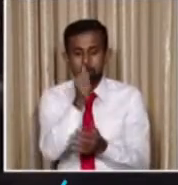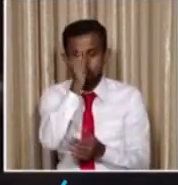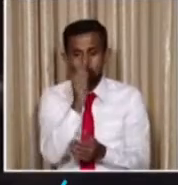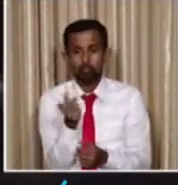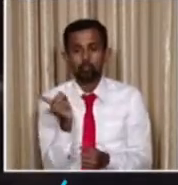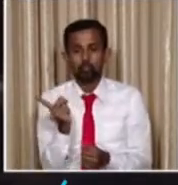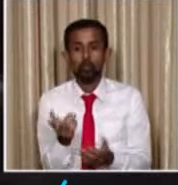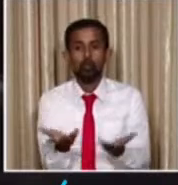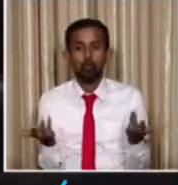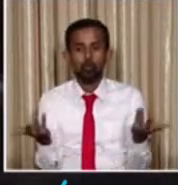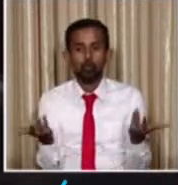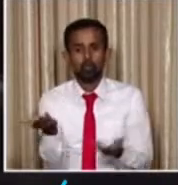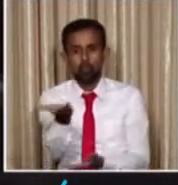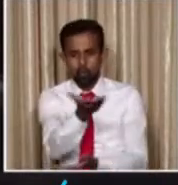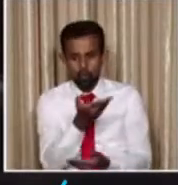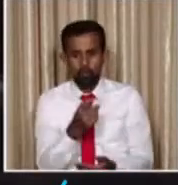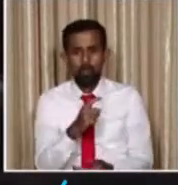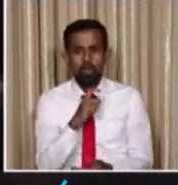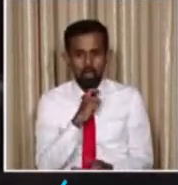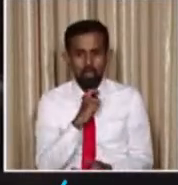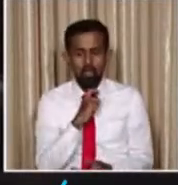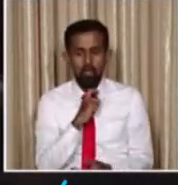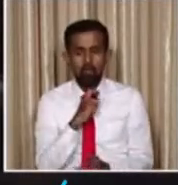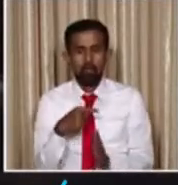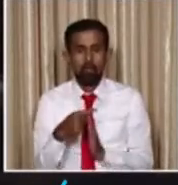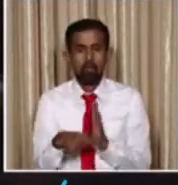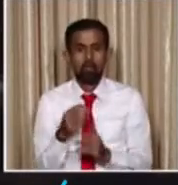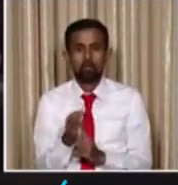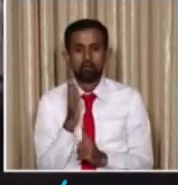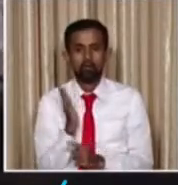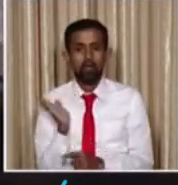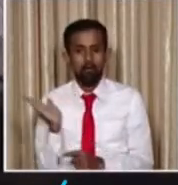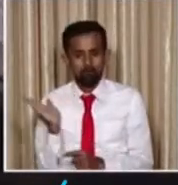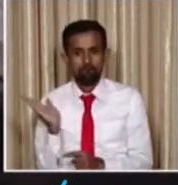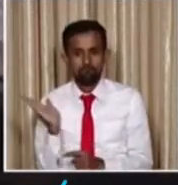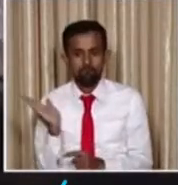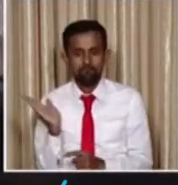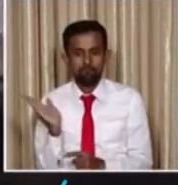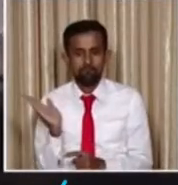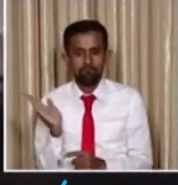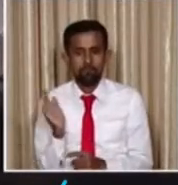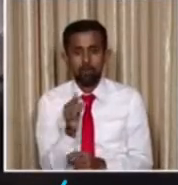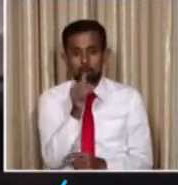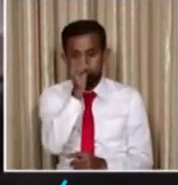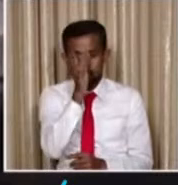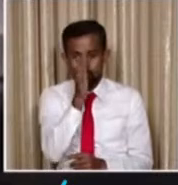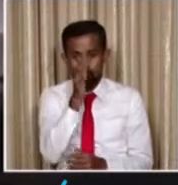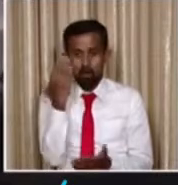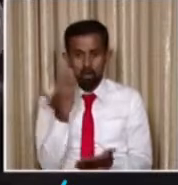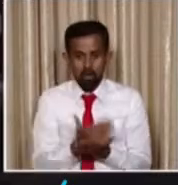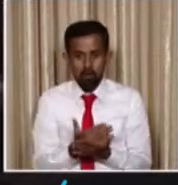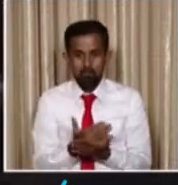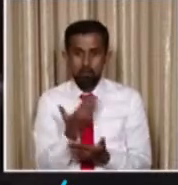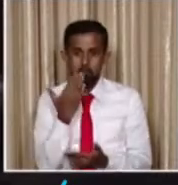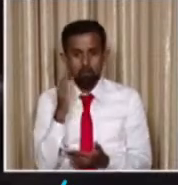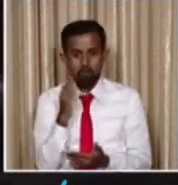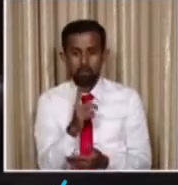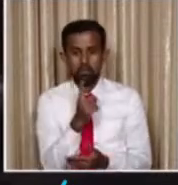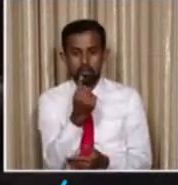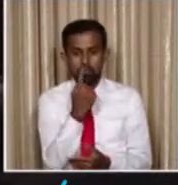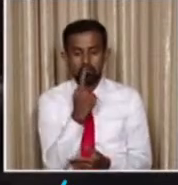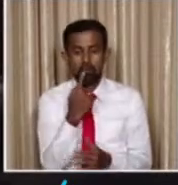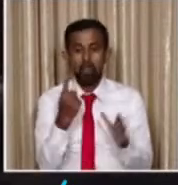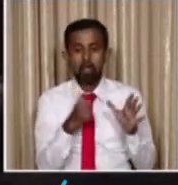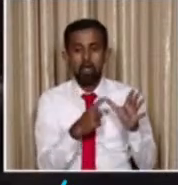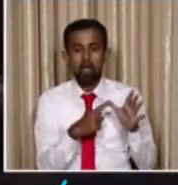දඬුවම් ඔබතුමන්ලා කෑ ගැහුවානේ දැන් රටේ ජනාධිපති ඉන්නවනේ දැන් වංචා දූෂණ නතර කරන්න සමත් කියනවනේ සමත් නම්